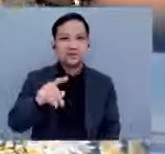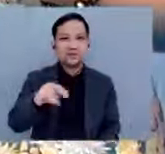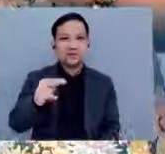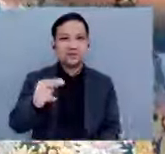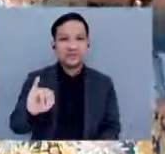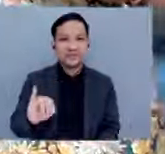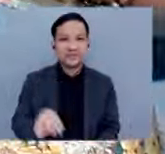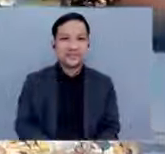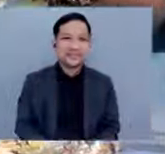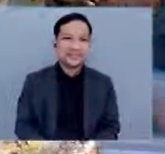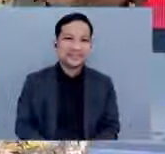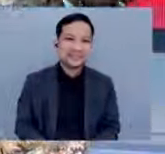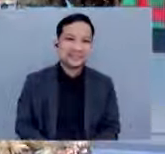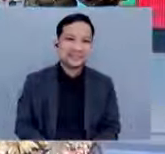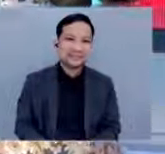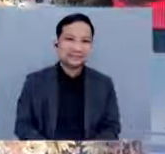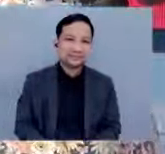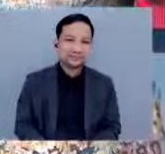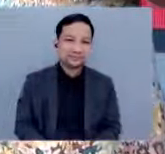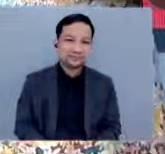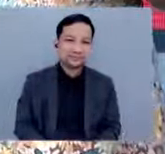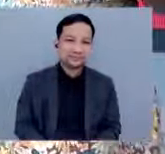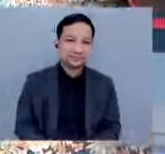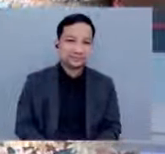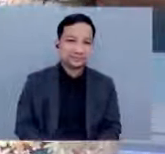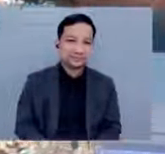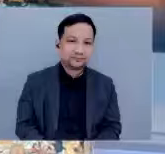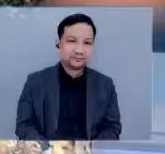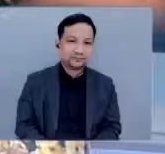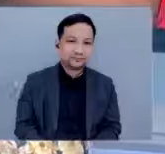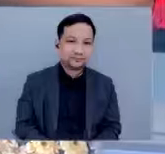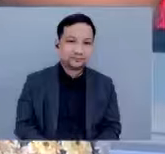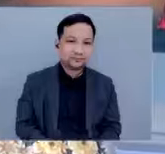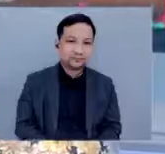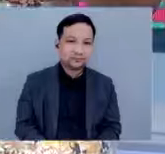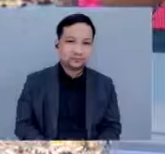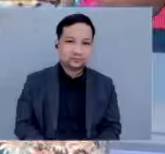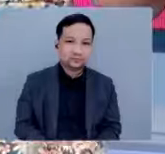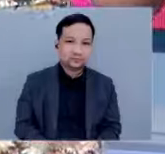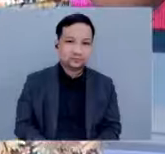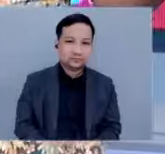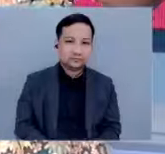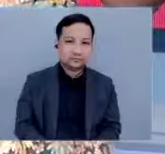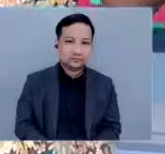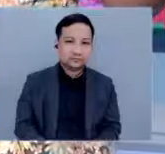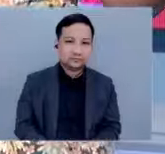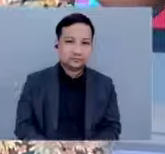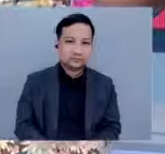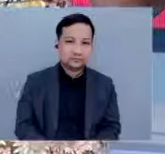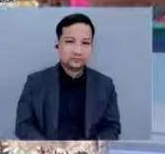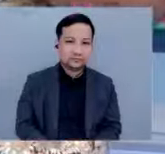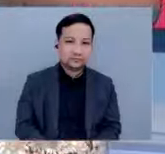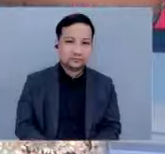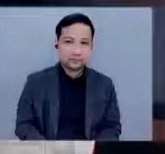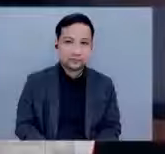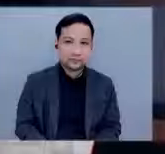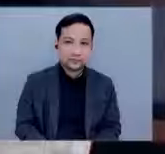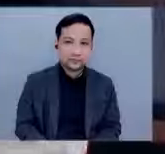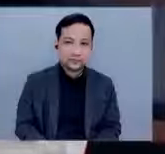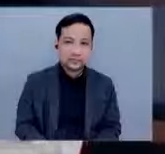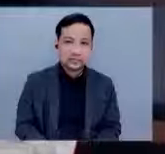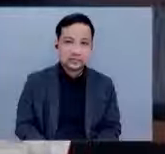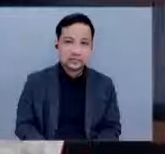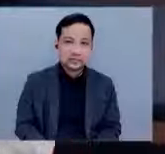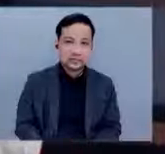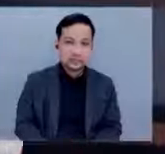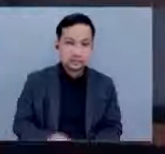Dolphin! Nagpapapawis din, hindi lang talaga sa sayaw, kahit anong ipilit, pero wala talaga. Jess, alam mo nakita mo? Kanina, 10 years old. Oo, yung 10